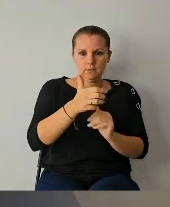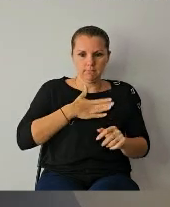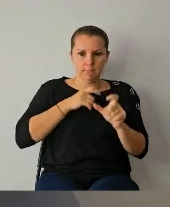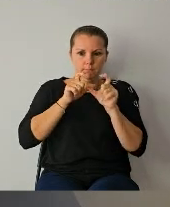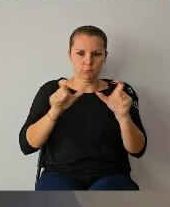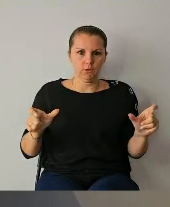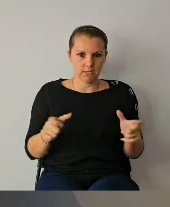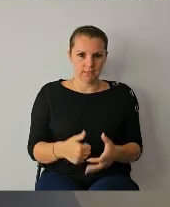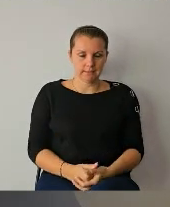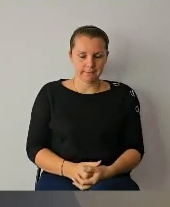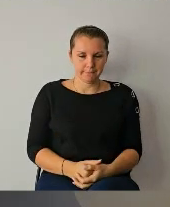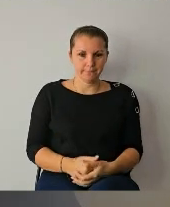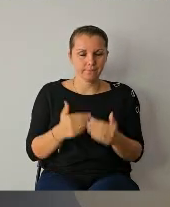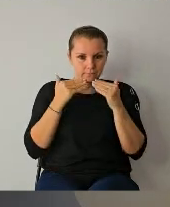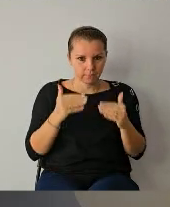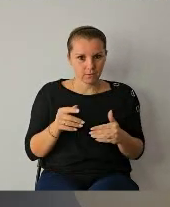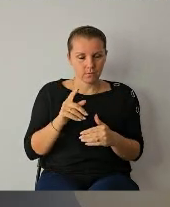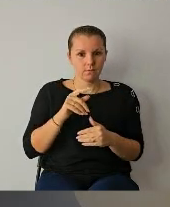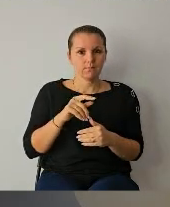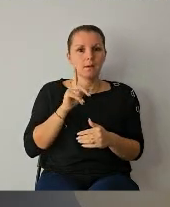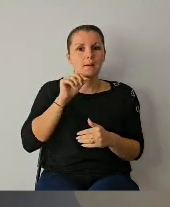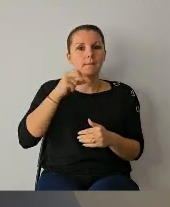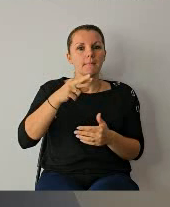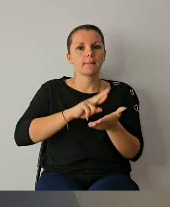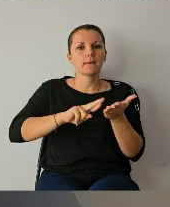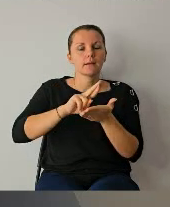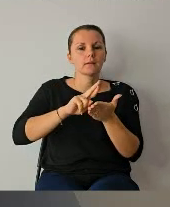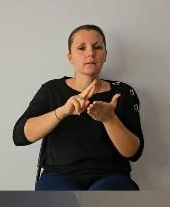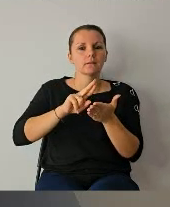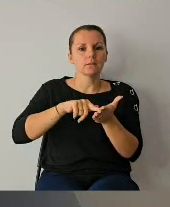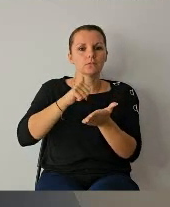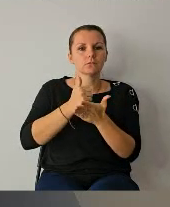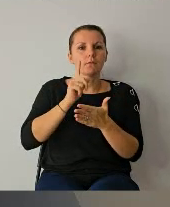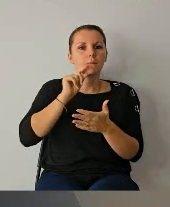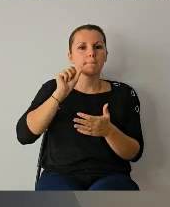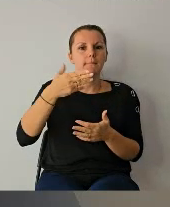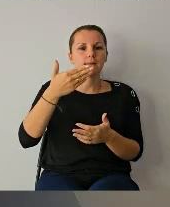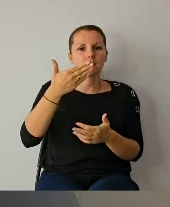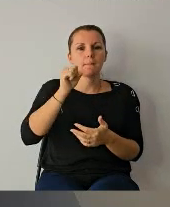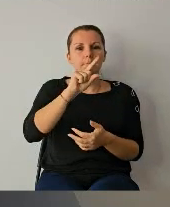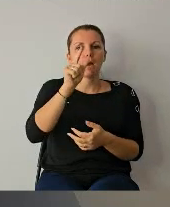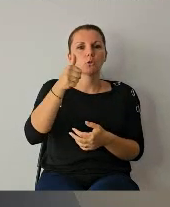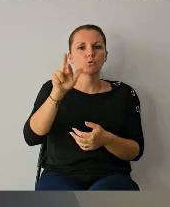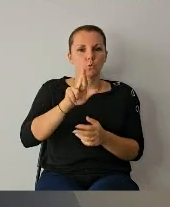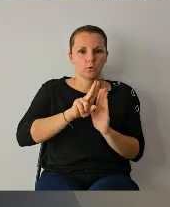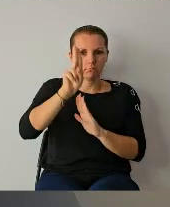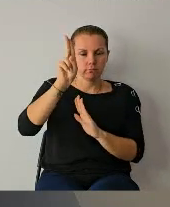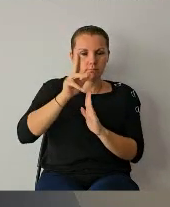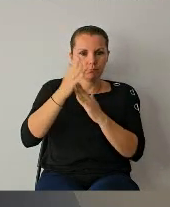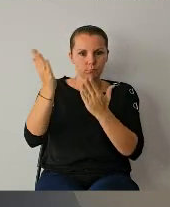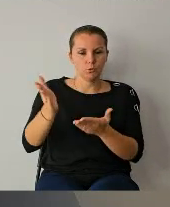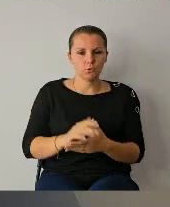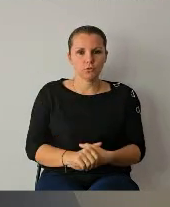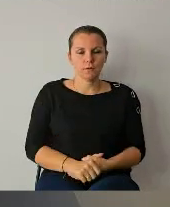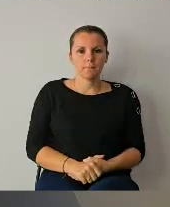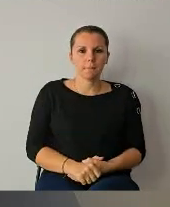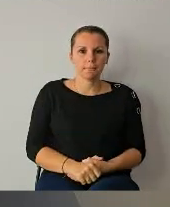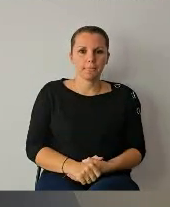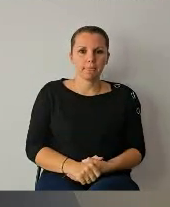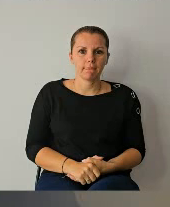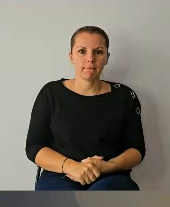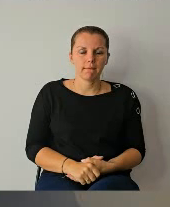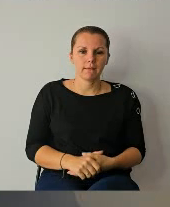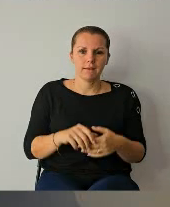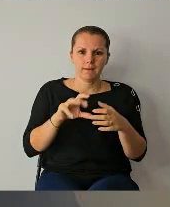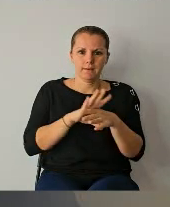Dziękuję. Dziękuję panu, pan radny. O głos prosi jeszcze pan Jerzy Mazur. Bardzo proszę. Znaczy, no, my w ramach